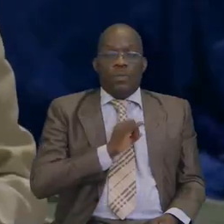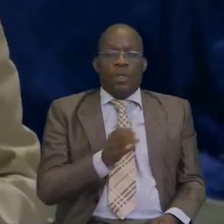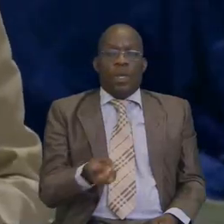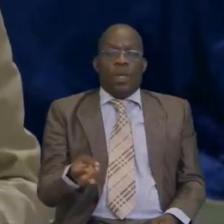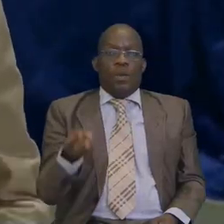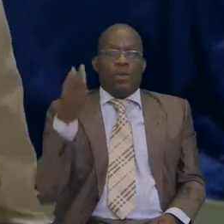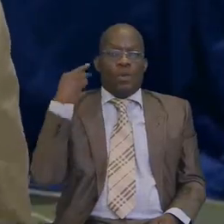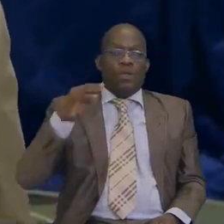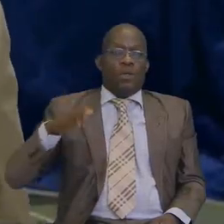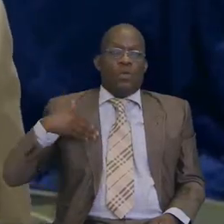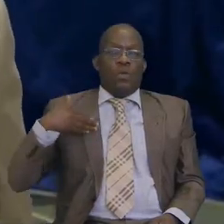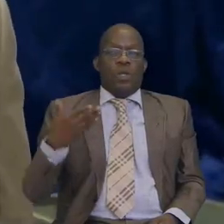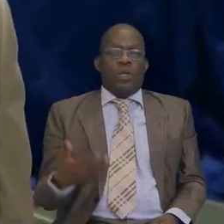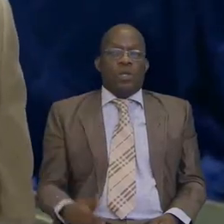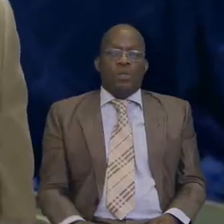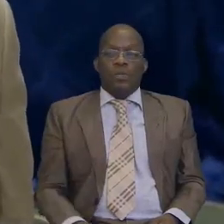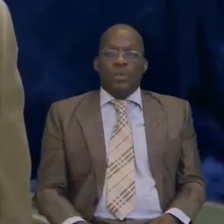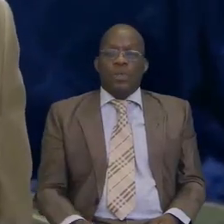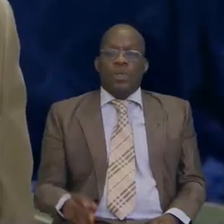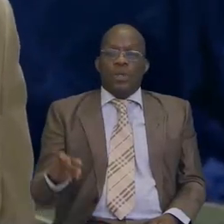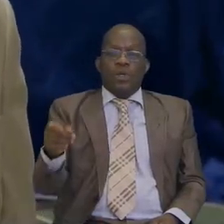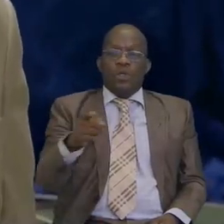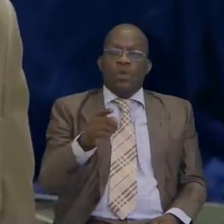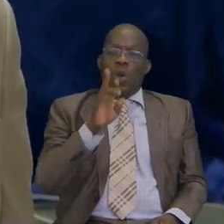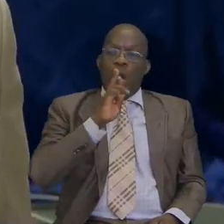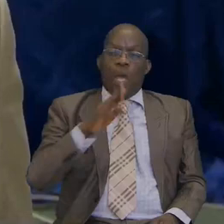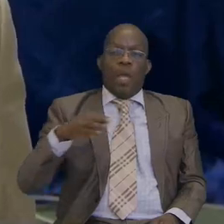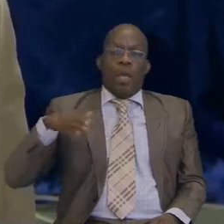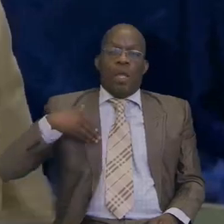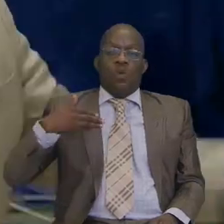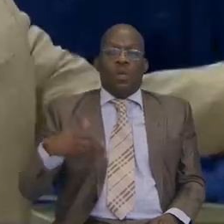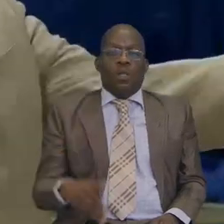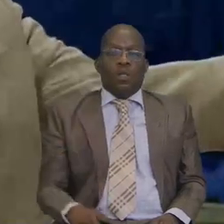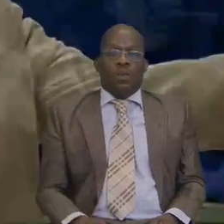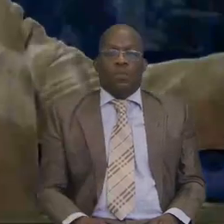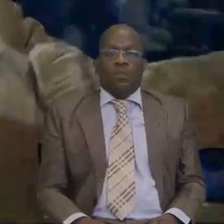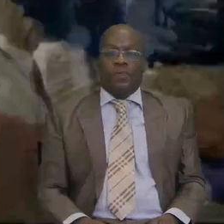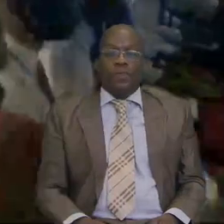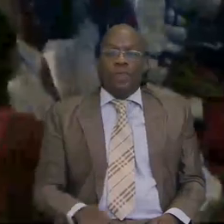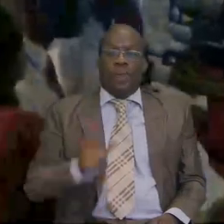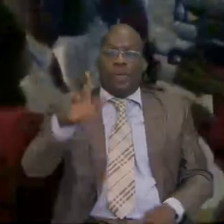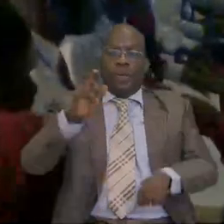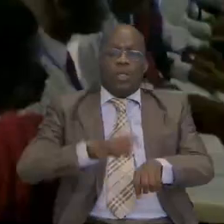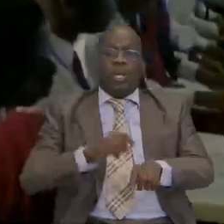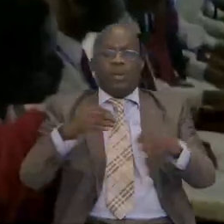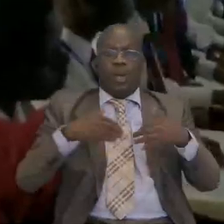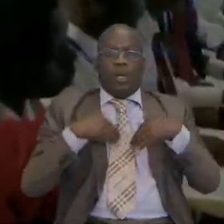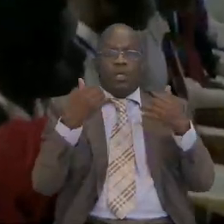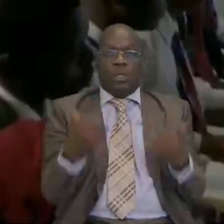J'étais bien disposé. Toi aussi, tu es bien disposé. Et ton heure a